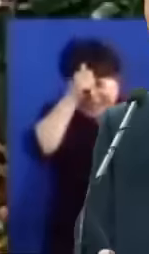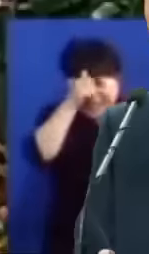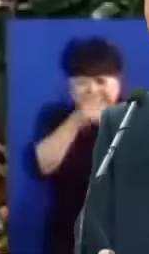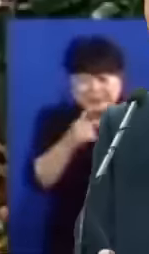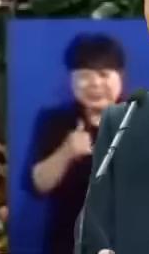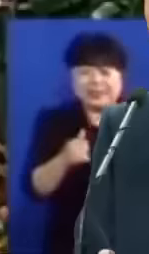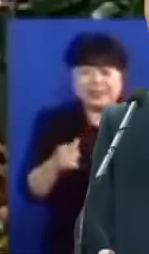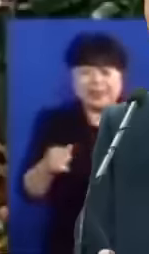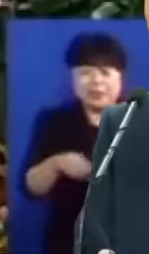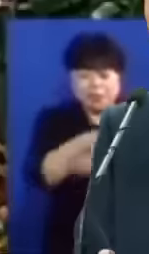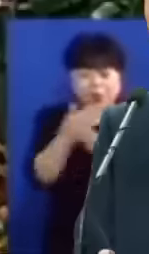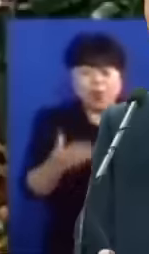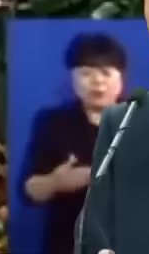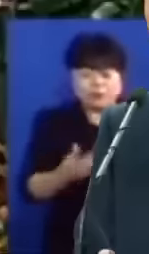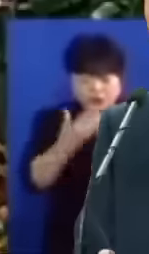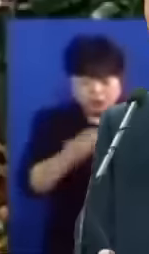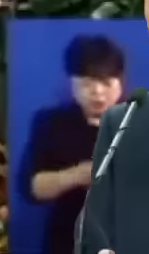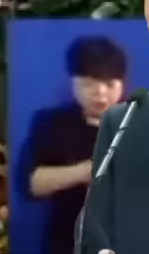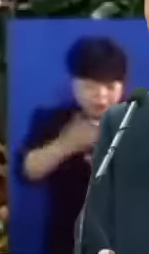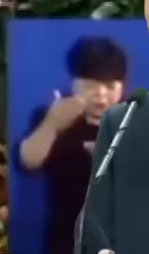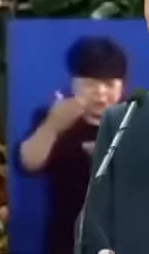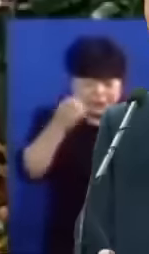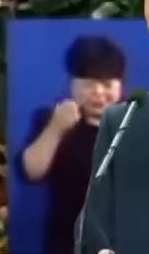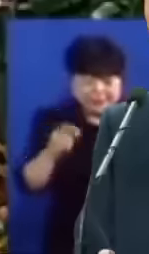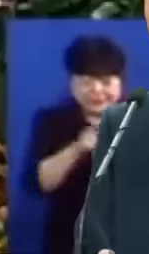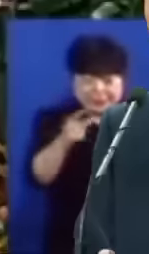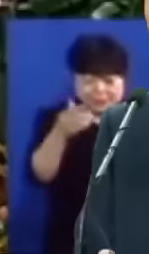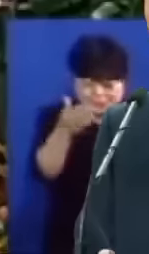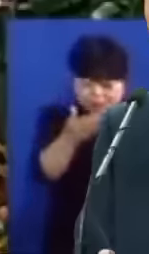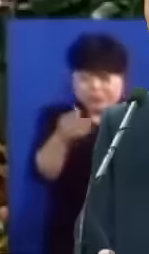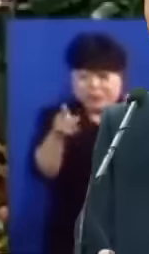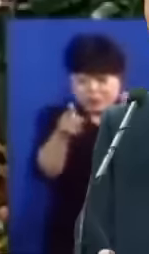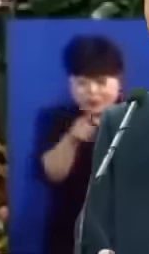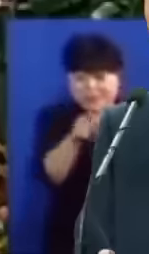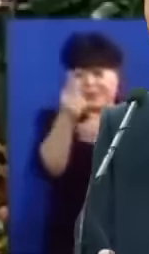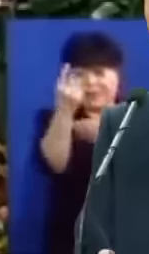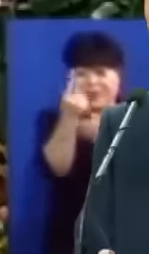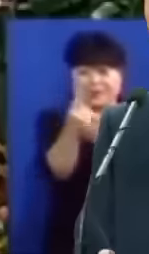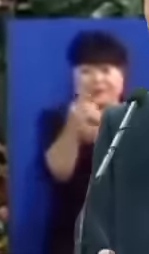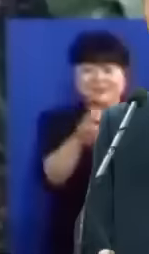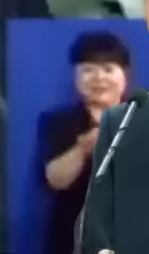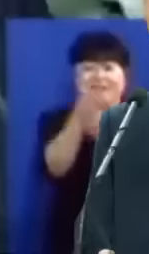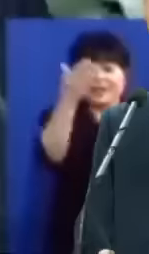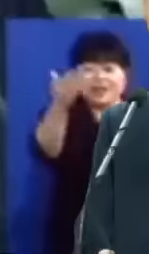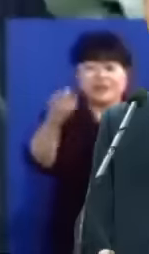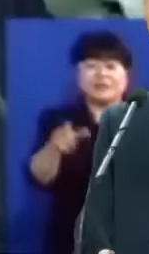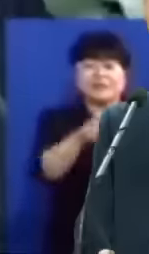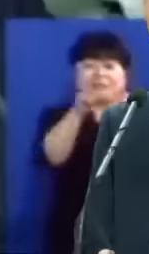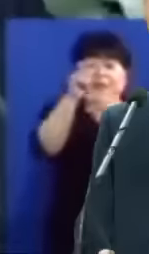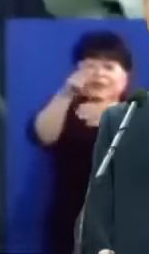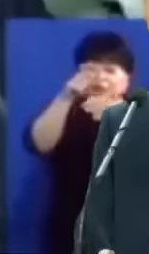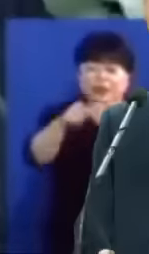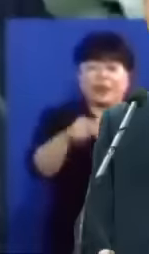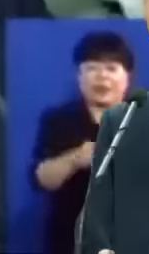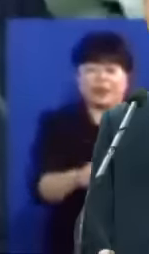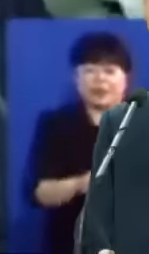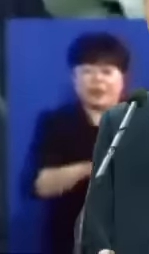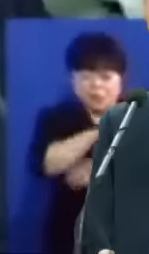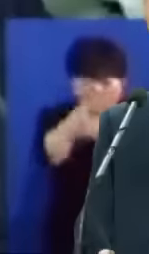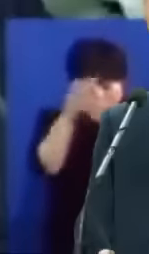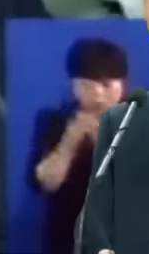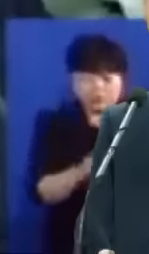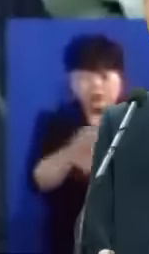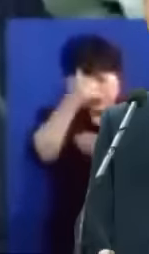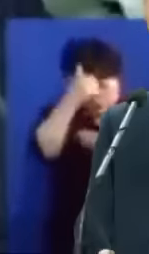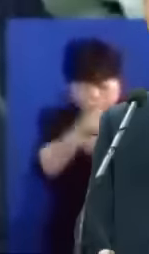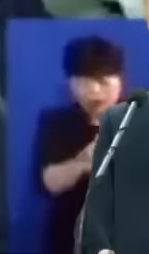인간의 총체적인 절망을 대속하고 새로운 삶을 주시기 위하여 오셨습니다. 여러분의 삶에 있어서 이 모든 부정적인 것,